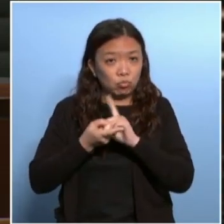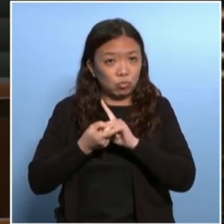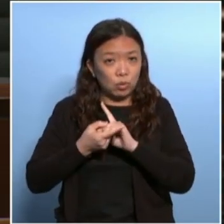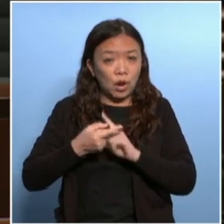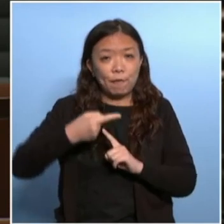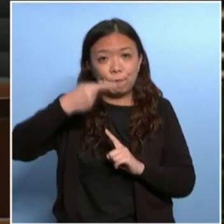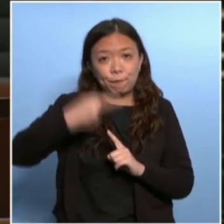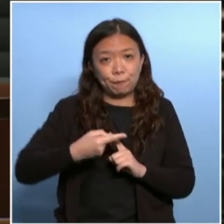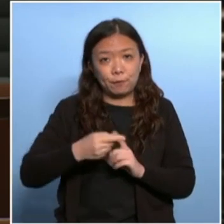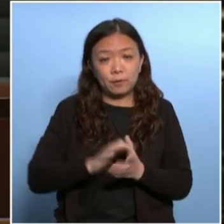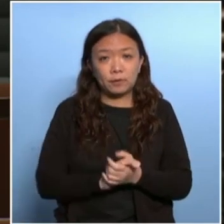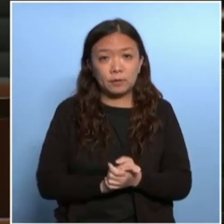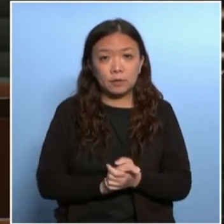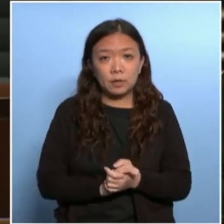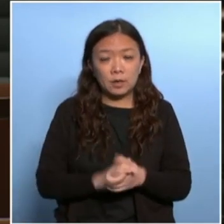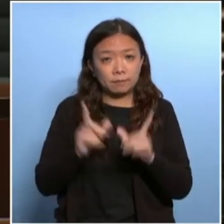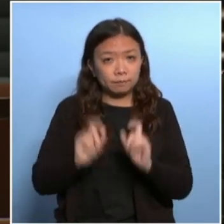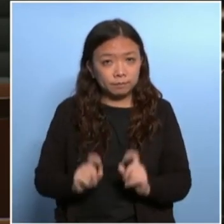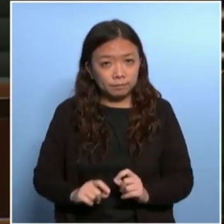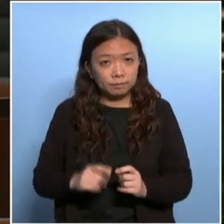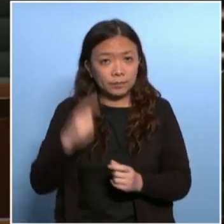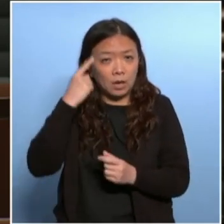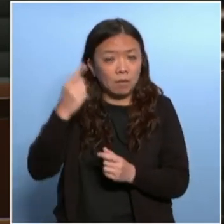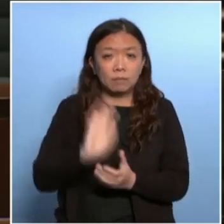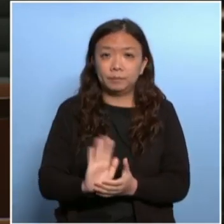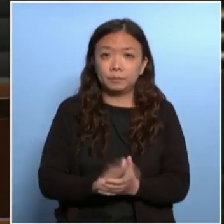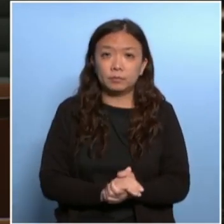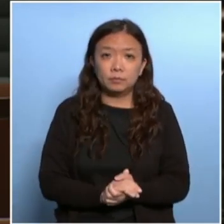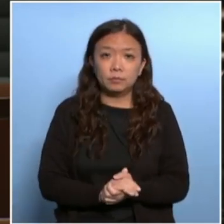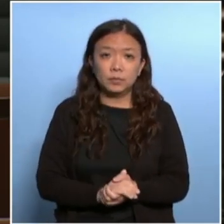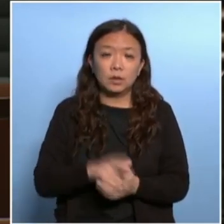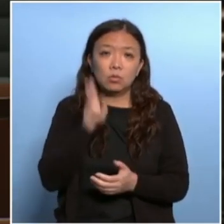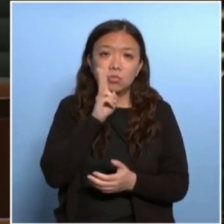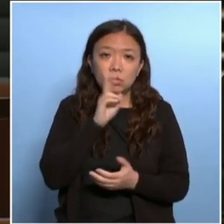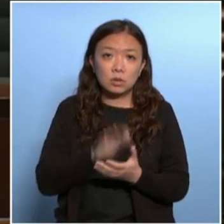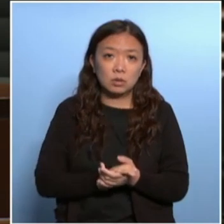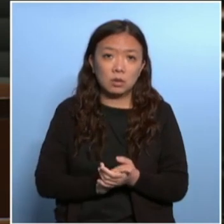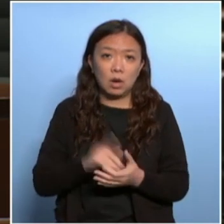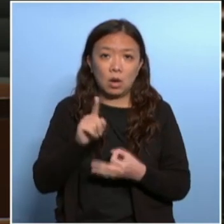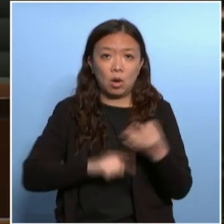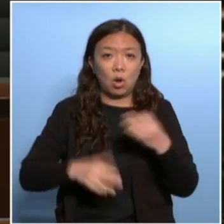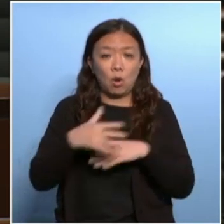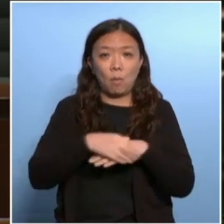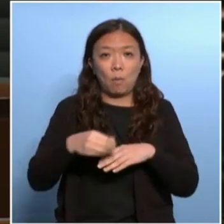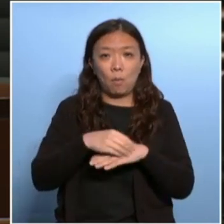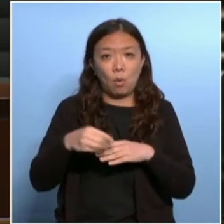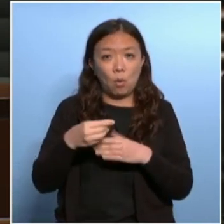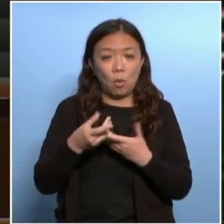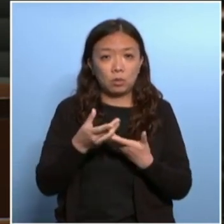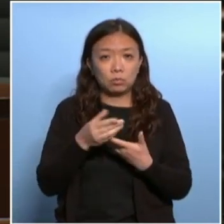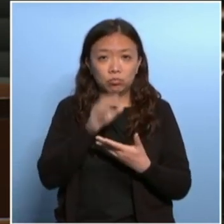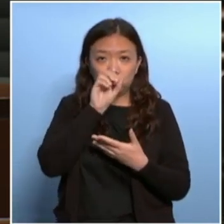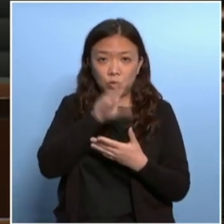嘅價值觀喺度。正如我相信毛孟靜議員講出嚟嘅，佢只